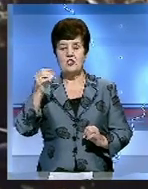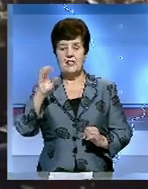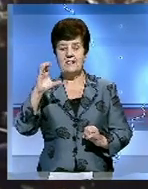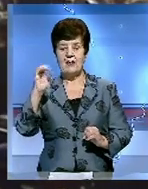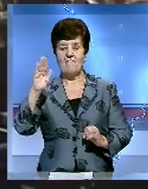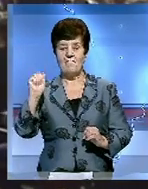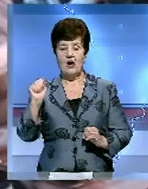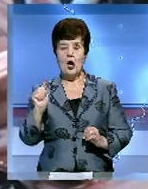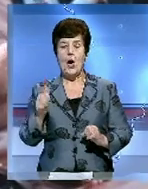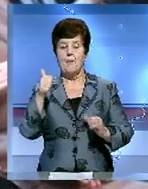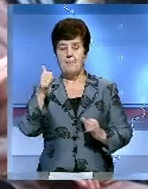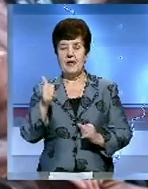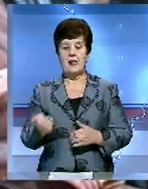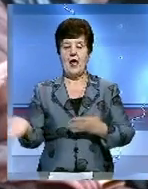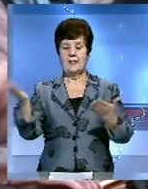venit